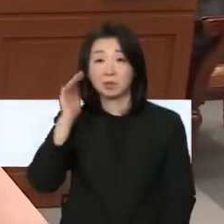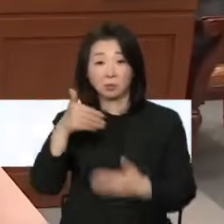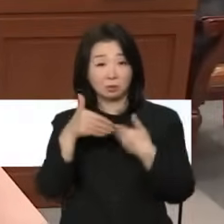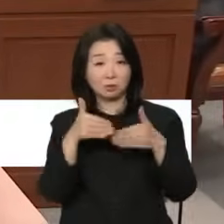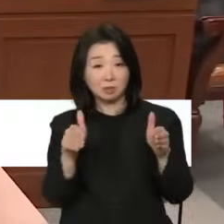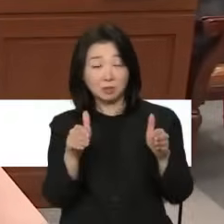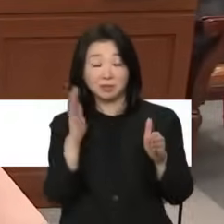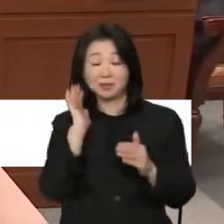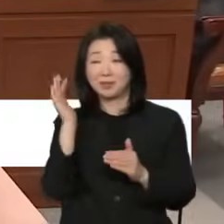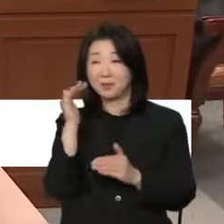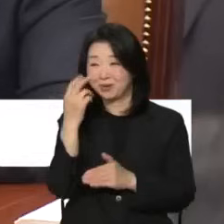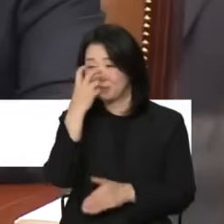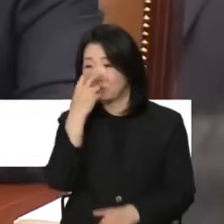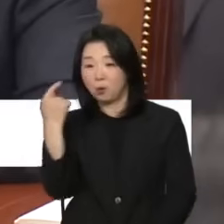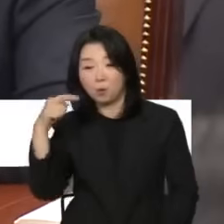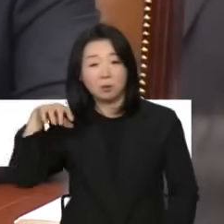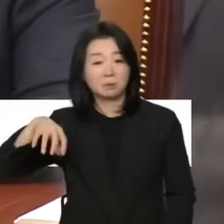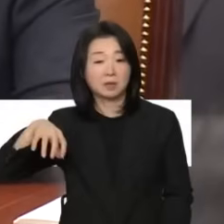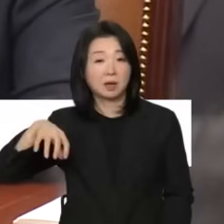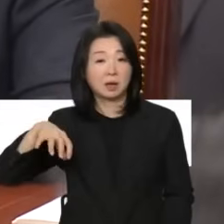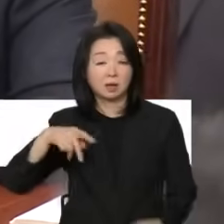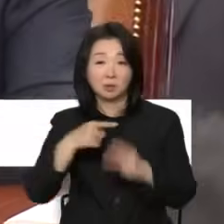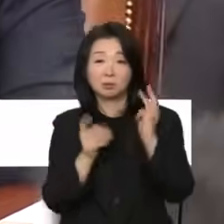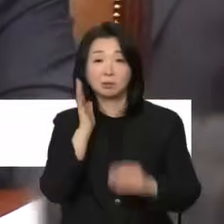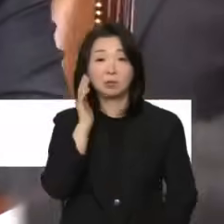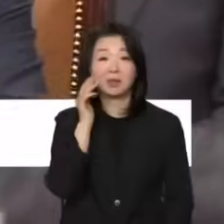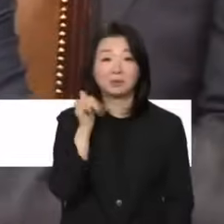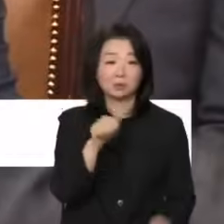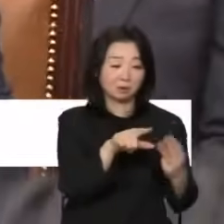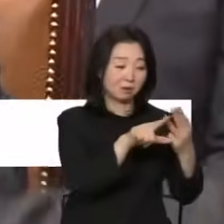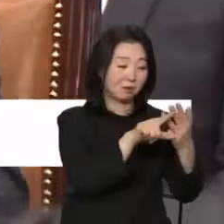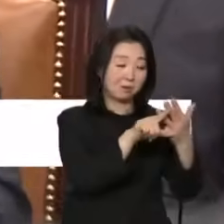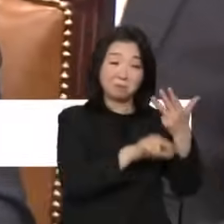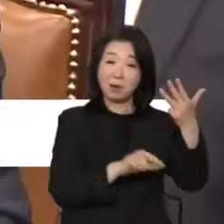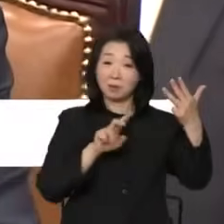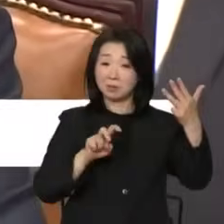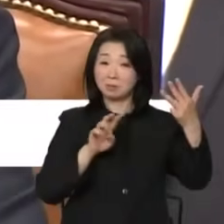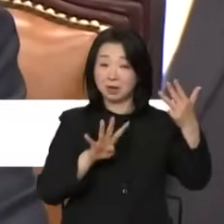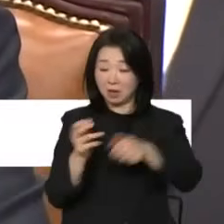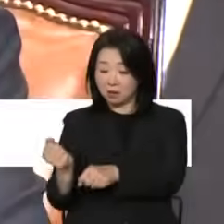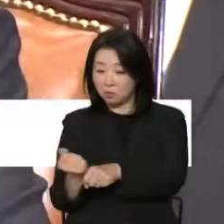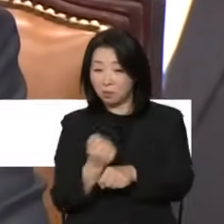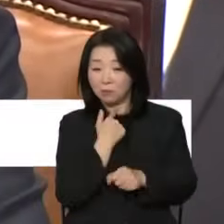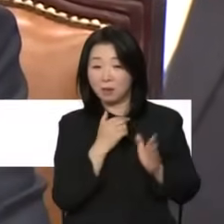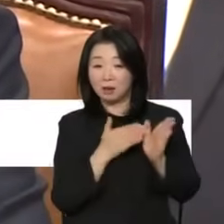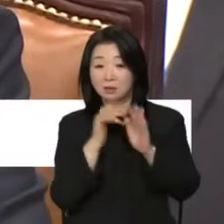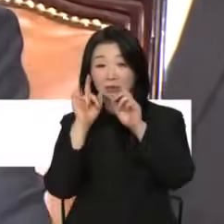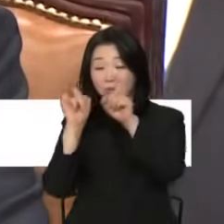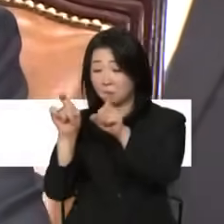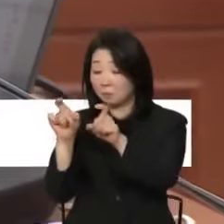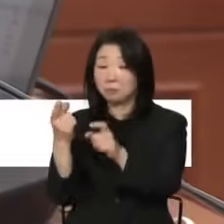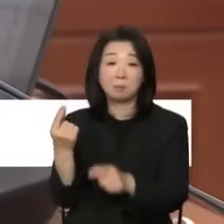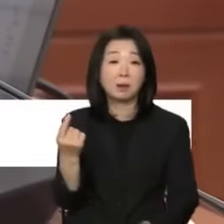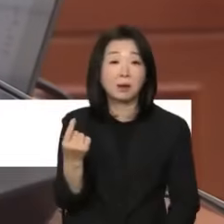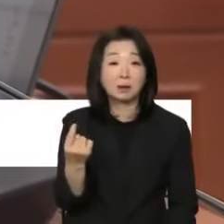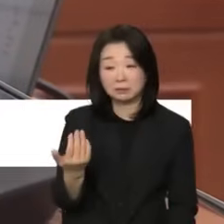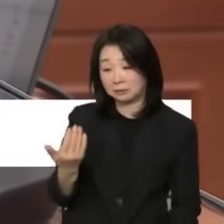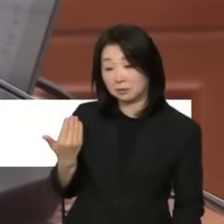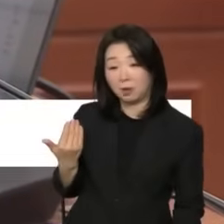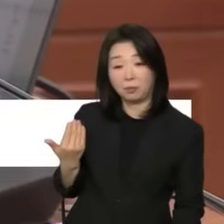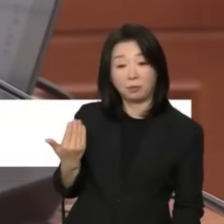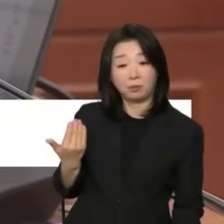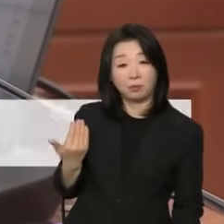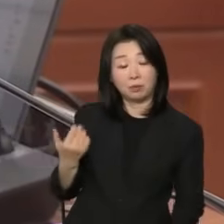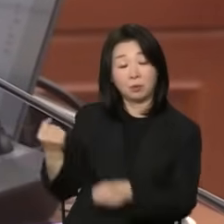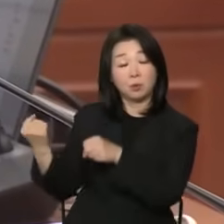대통령실과 대통령 경호처는 앞서 윤 대통령이 8월 24일 골프를 쳤다는 의혹이 제기되자 그 이전엔